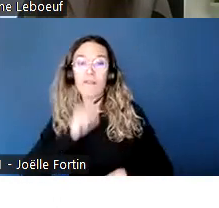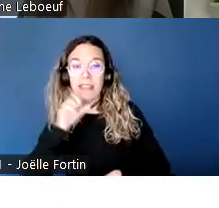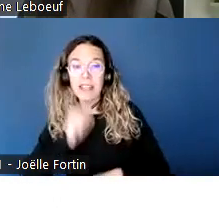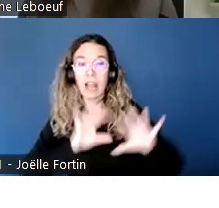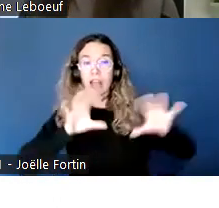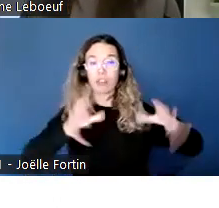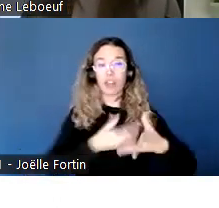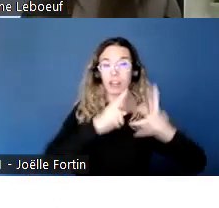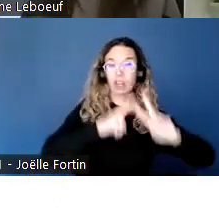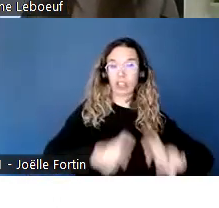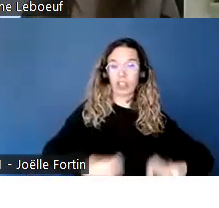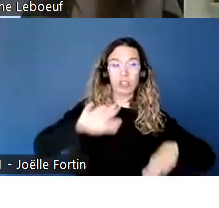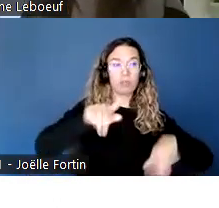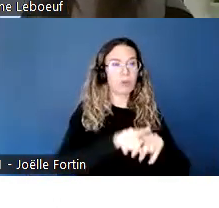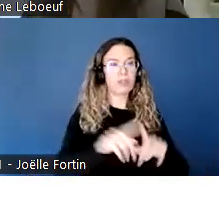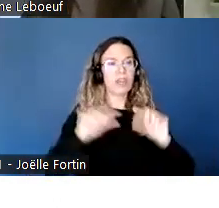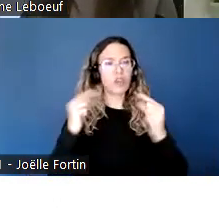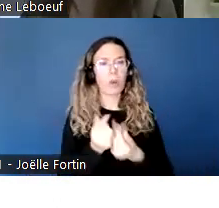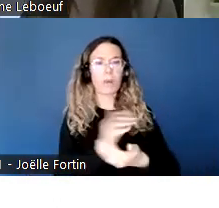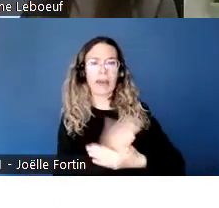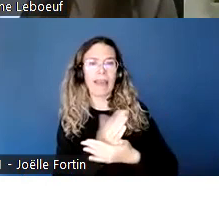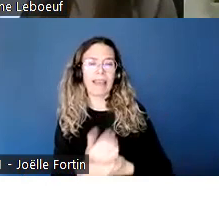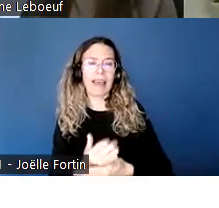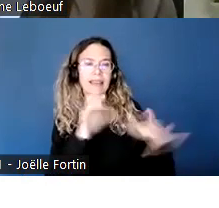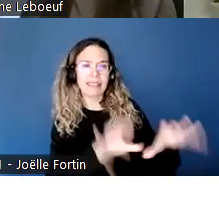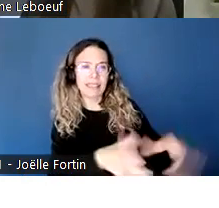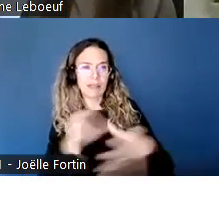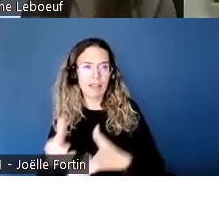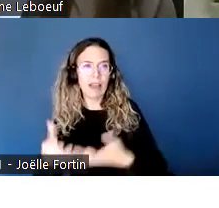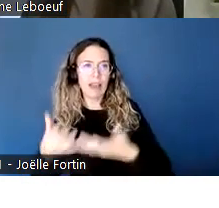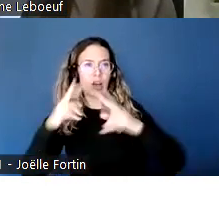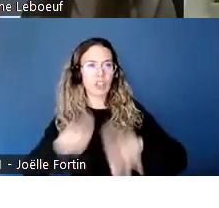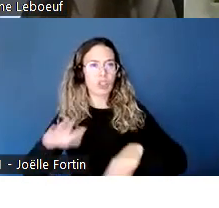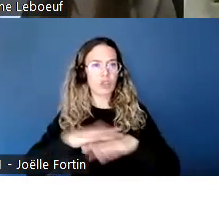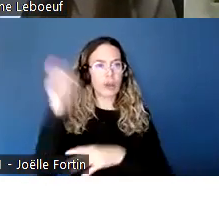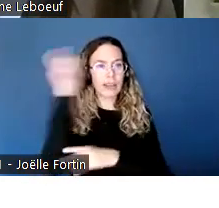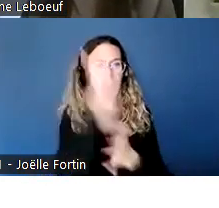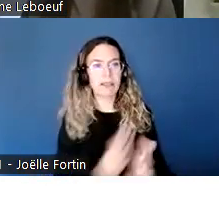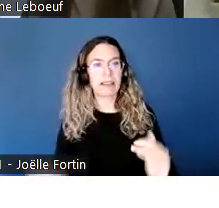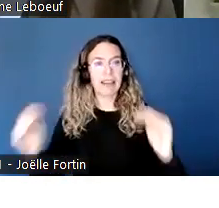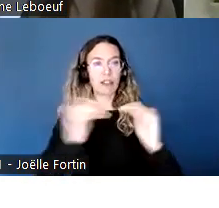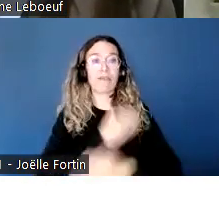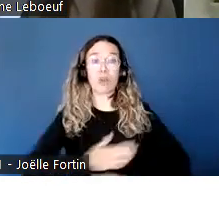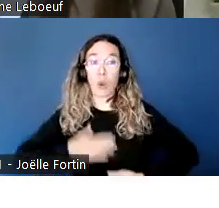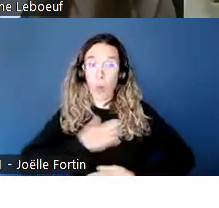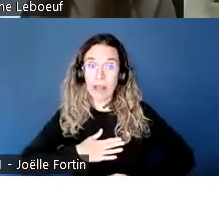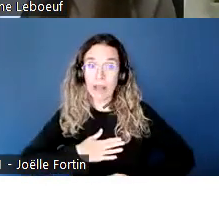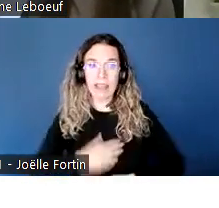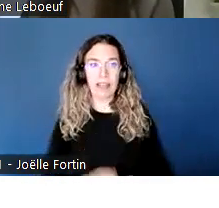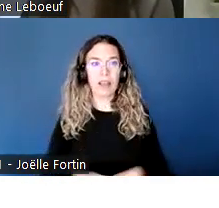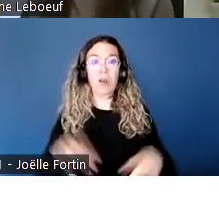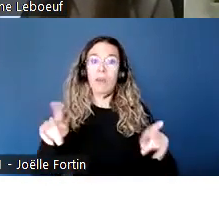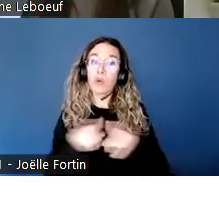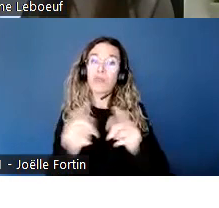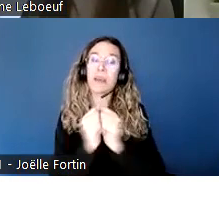recherche, mais aussi le groupe interdisciplinaire de recherche sur l'expérience inclusive de loisirs. Et c'est aussi